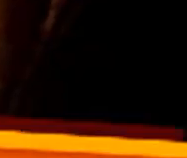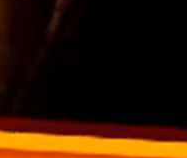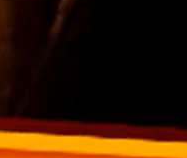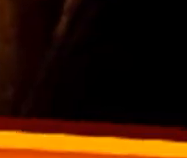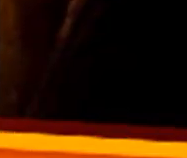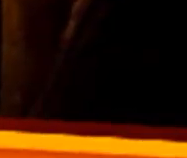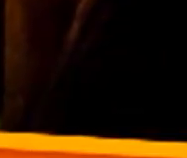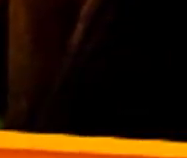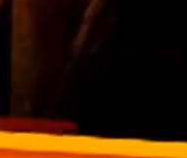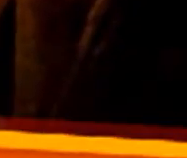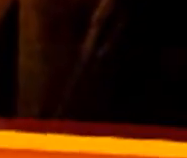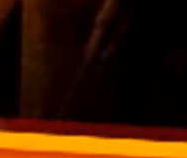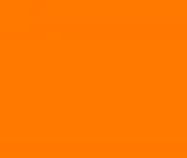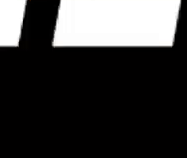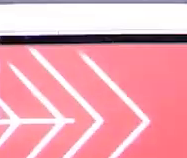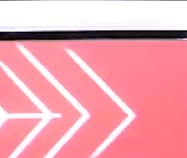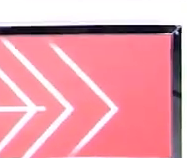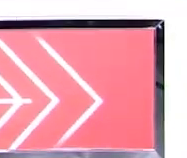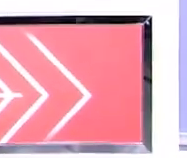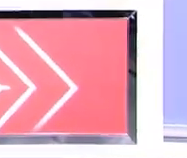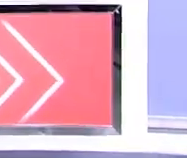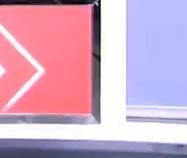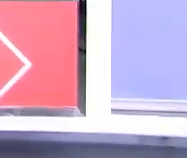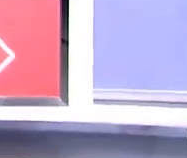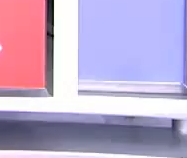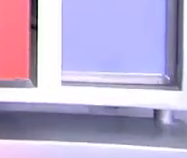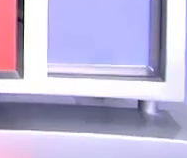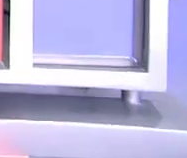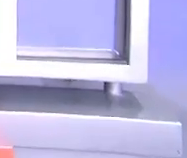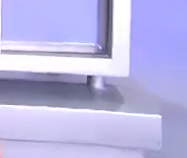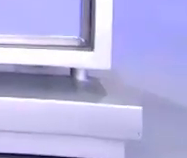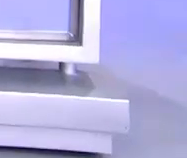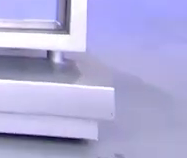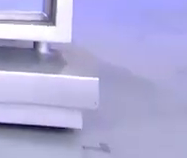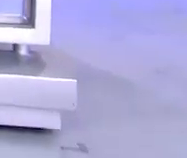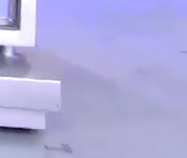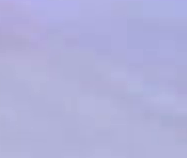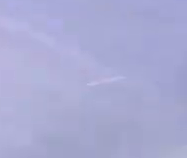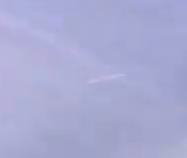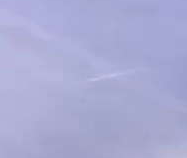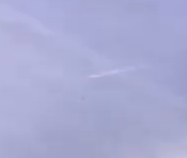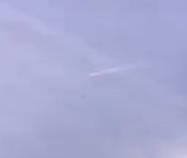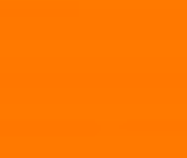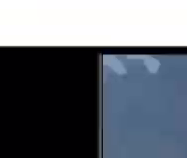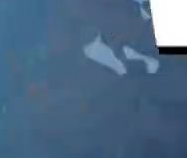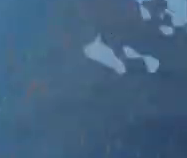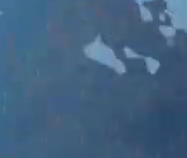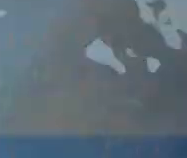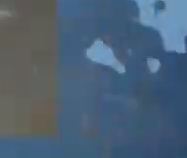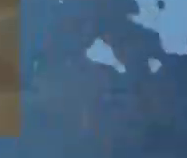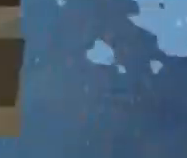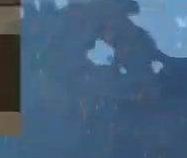matapos madiskubre sa Pilipinas. Abangan ang lahat ng iyan sa pagbabalik ng Frontline Pilipinas.